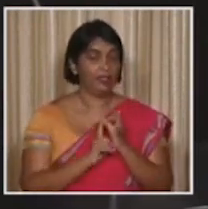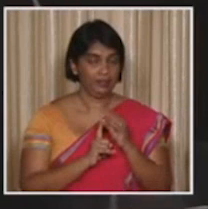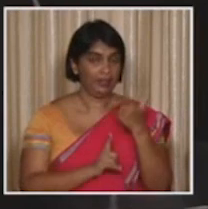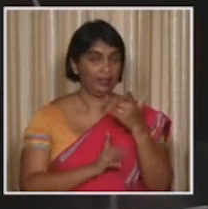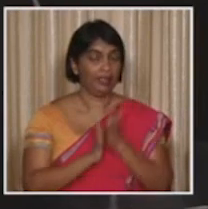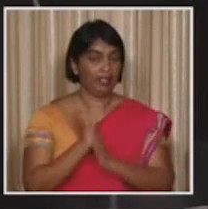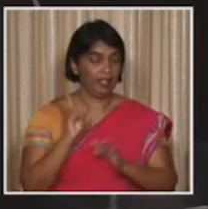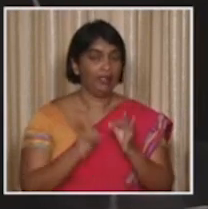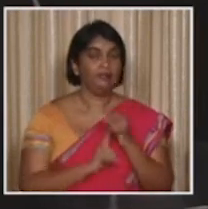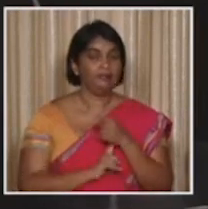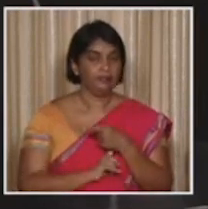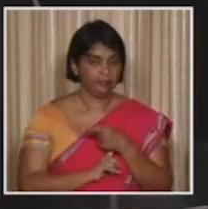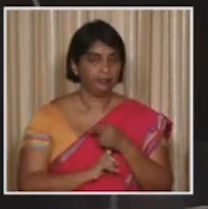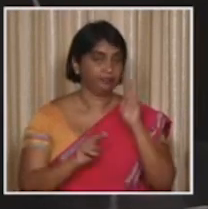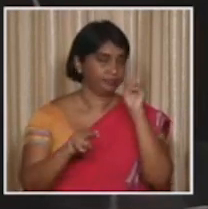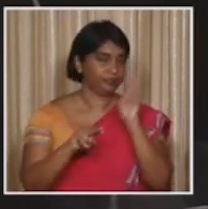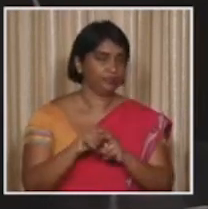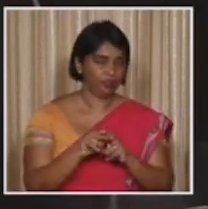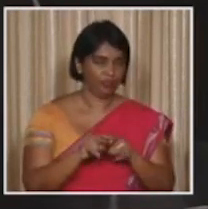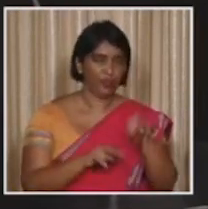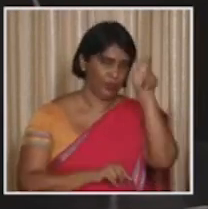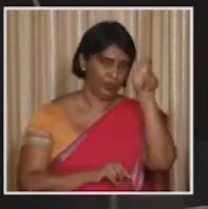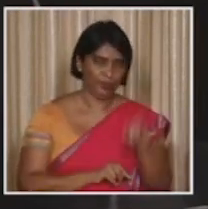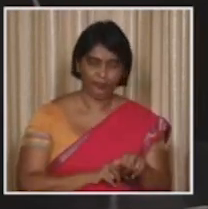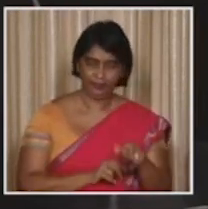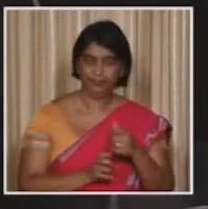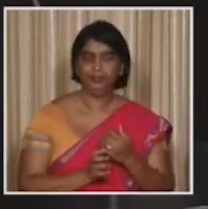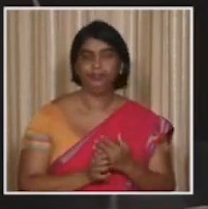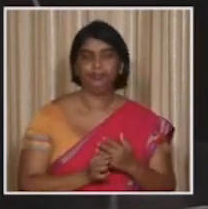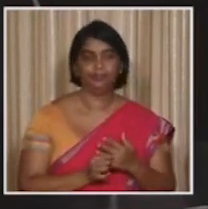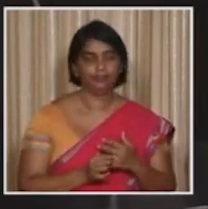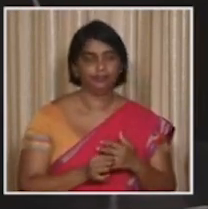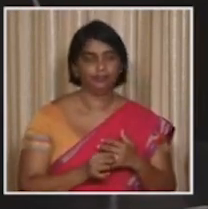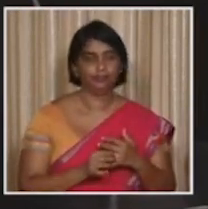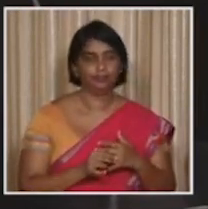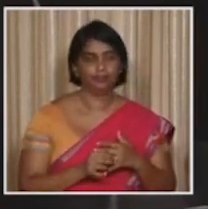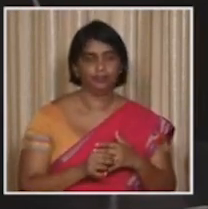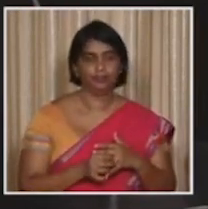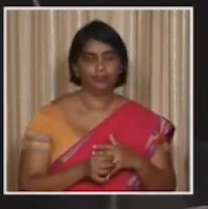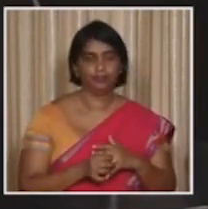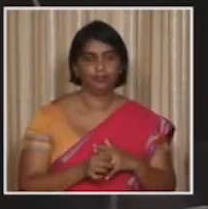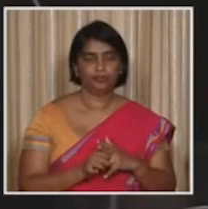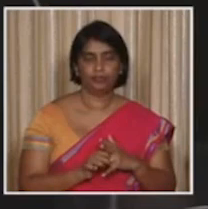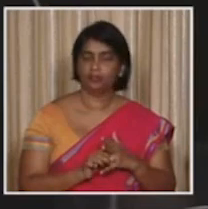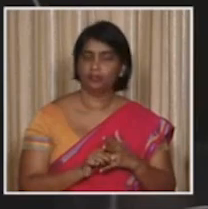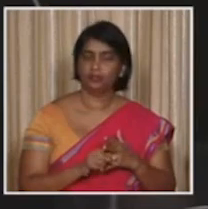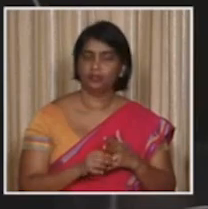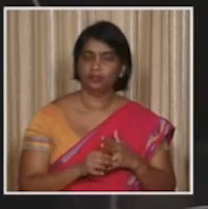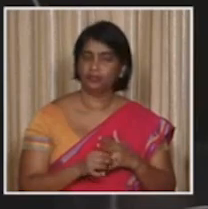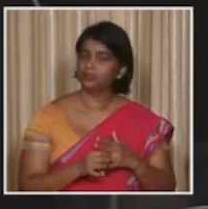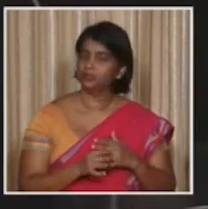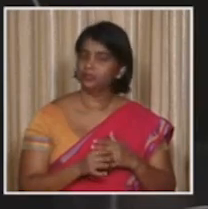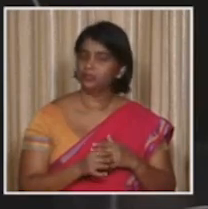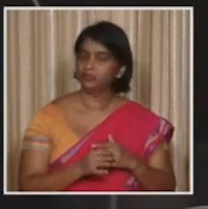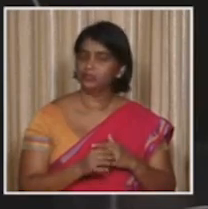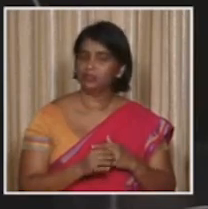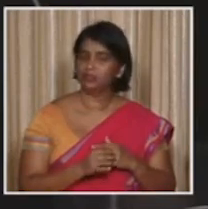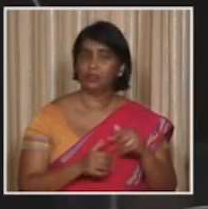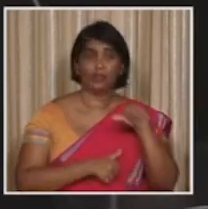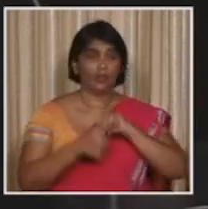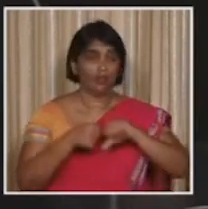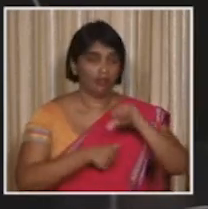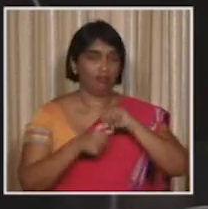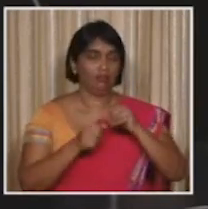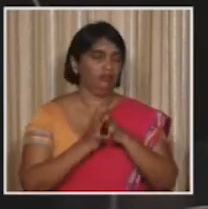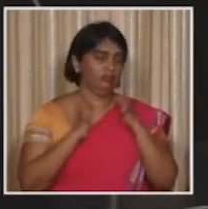கனிரா சீபுட் பிரைவேட் லிமிடெட், நோர்த் சி ஃபுட் ஃபார்ம், இந்த 2 நிறுவனங்களும் தங்களுடைய ரால் பண்ணைகளை